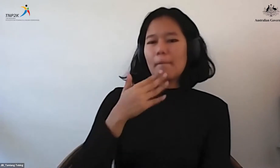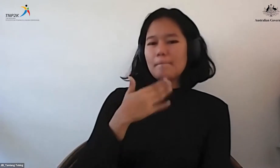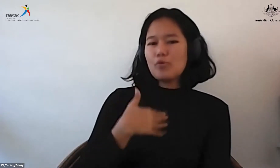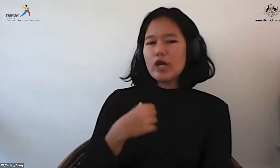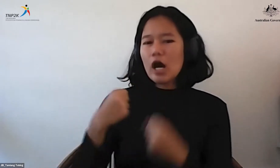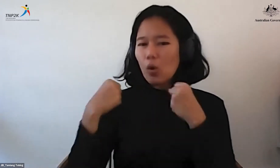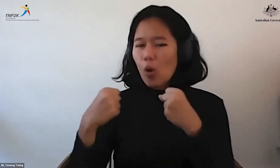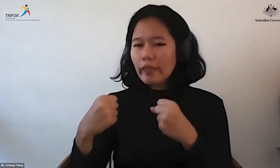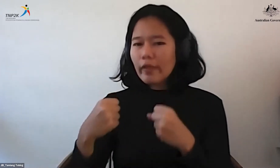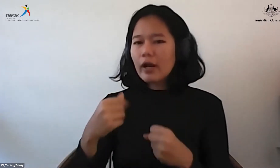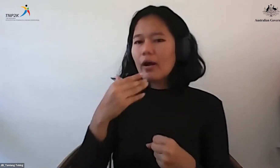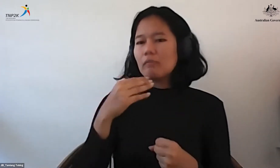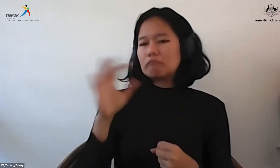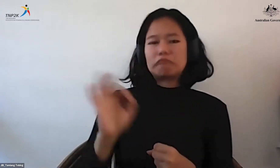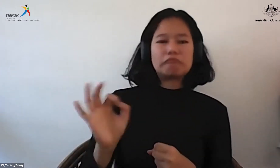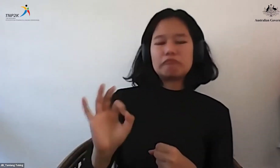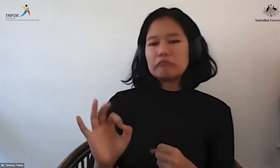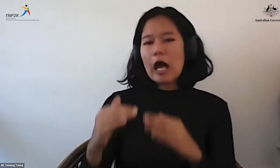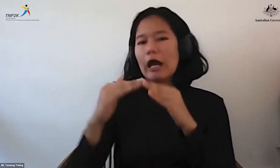dia tidak punya leverage,